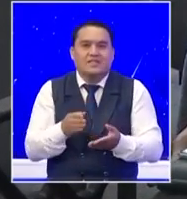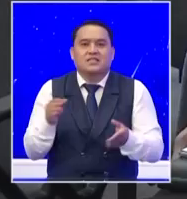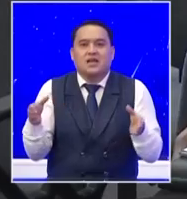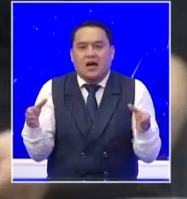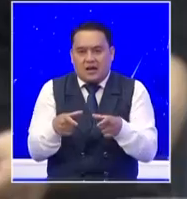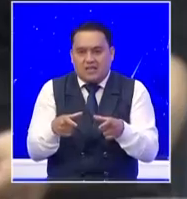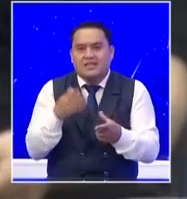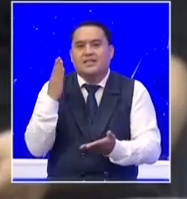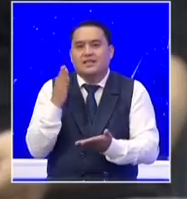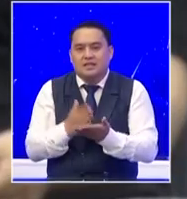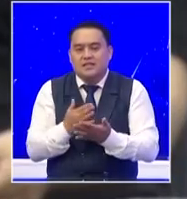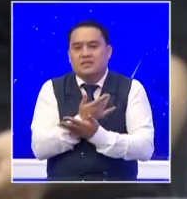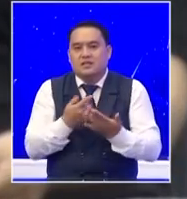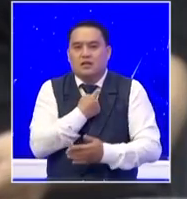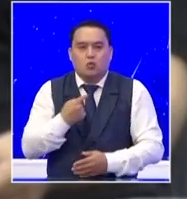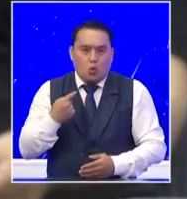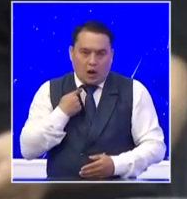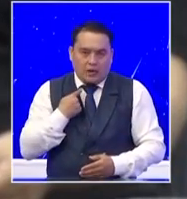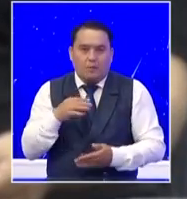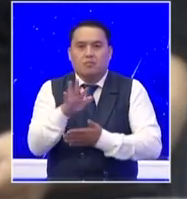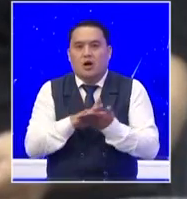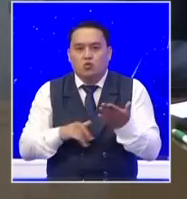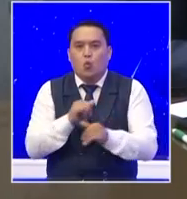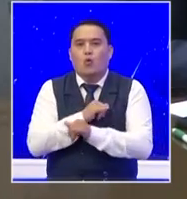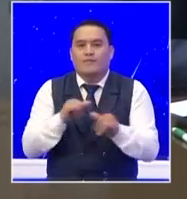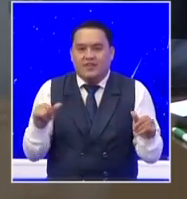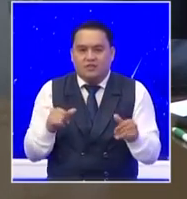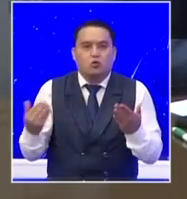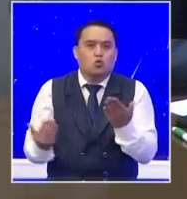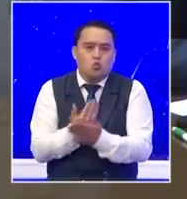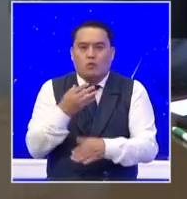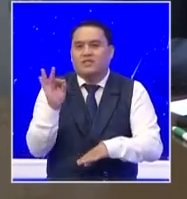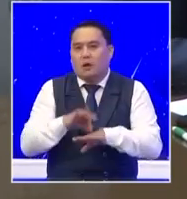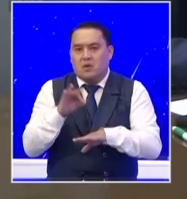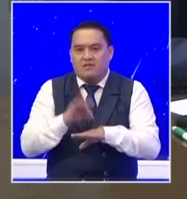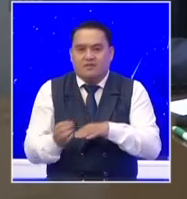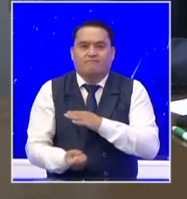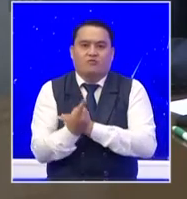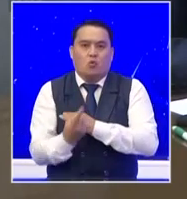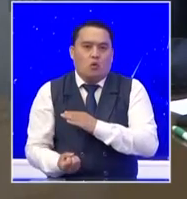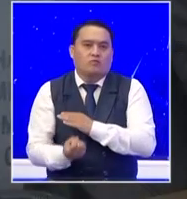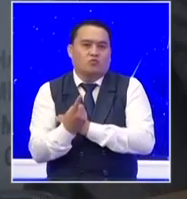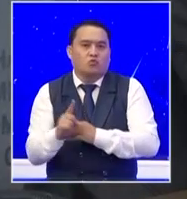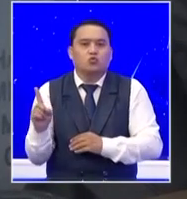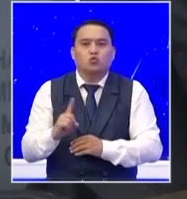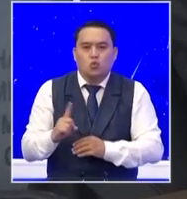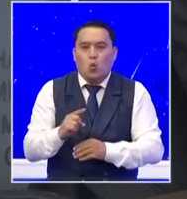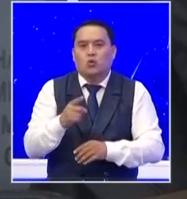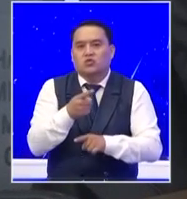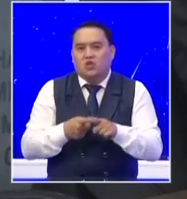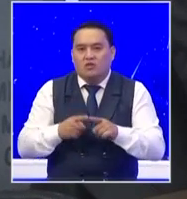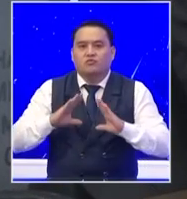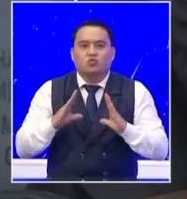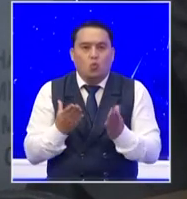карантинные меры, не исключение и областной центр, где продолжается регистрация новых очагов заболевания. Следует отметить, что часть